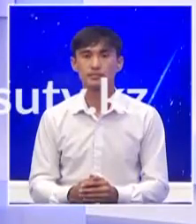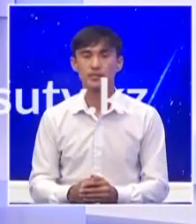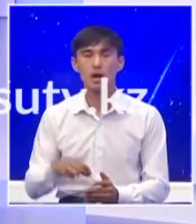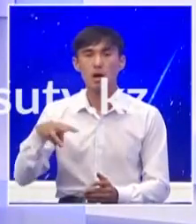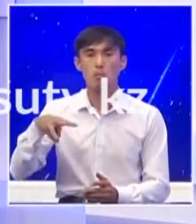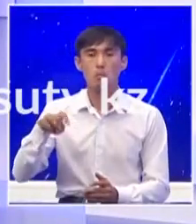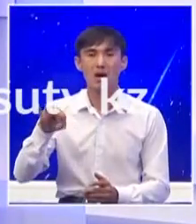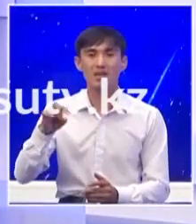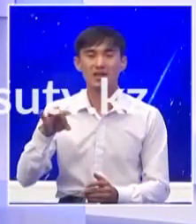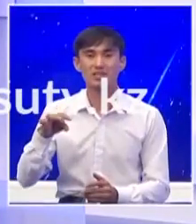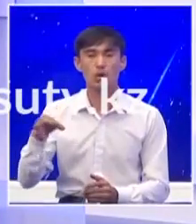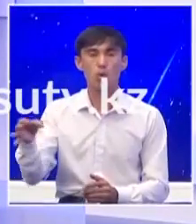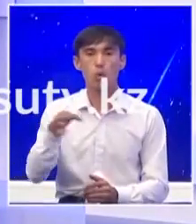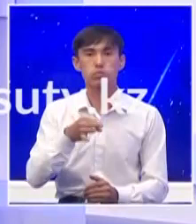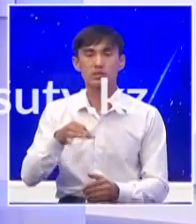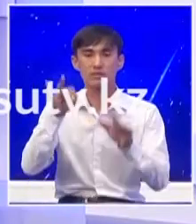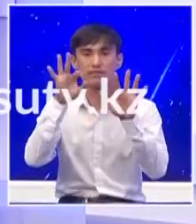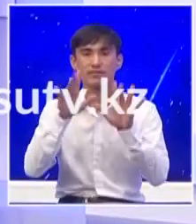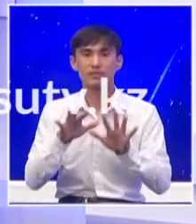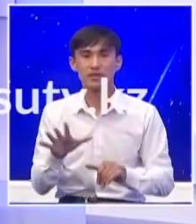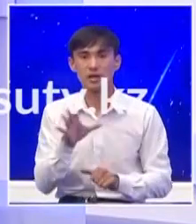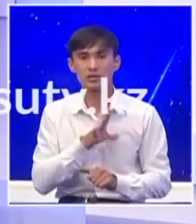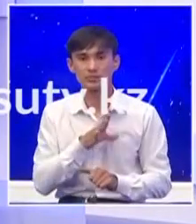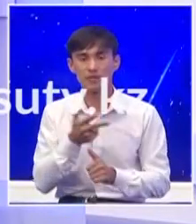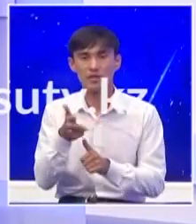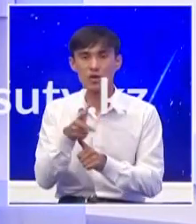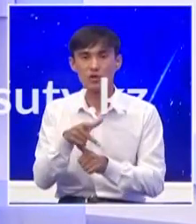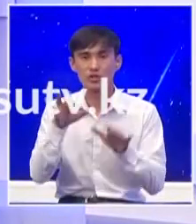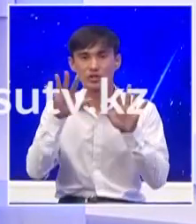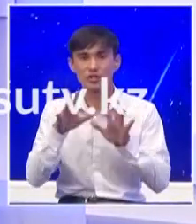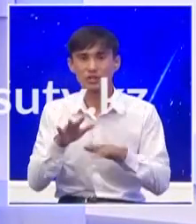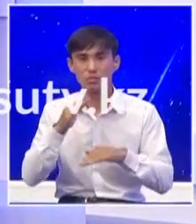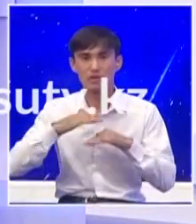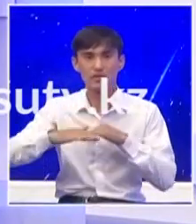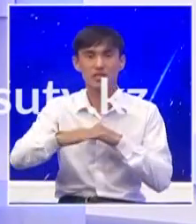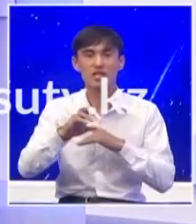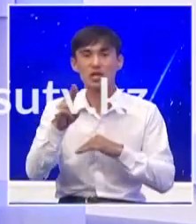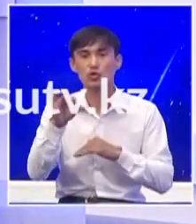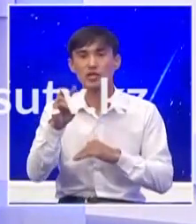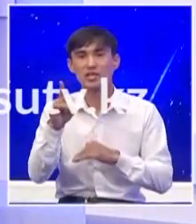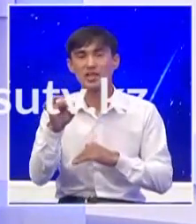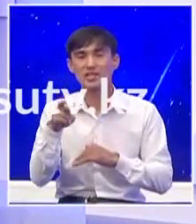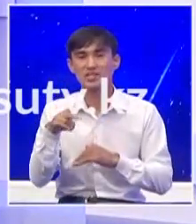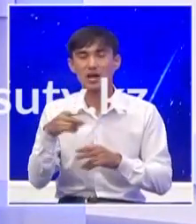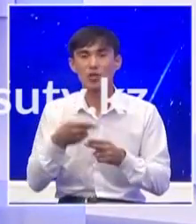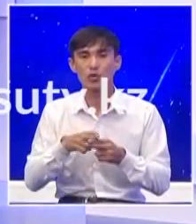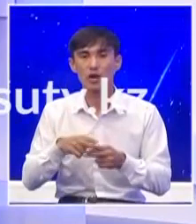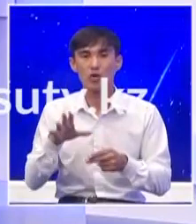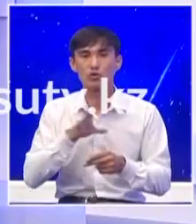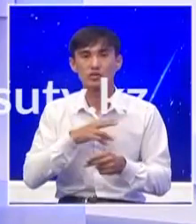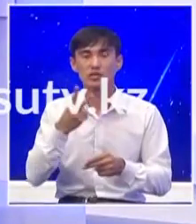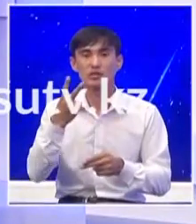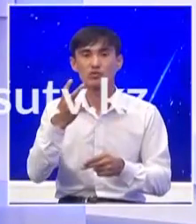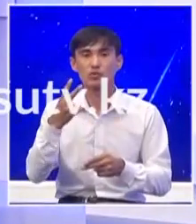В Магаданской области выпал снег. Видеороликами с заснеженного перевала Дедушкина Лысина, который находится на